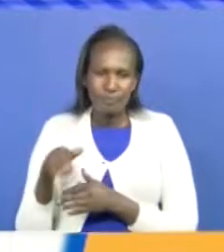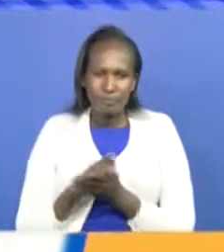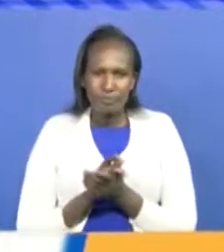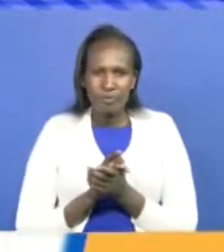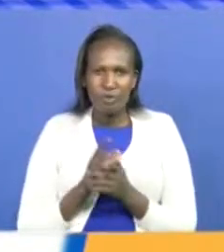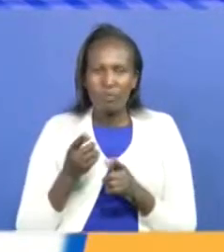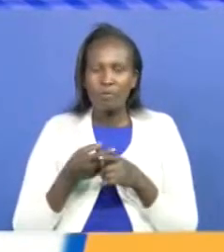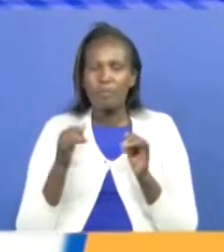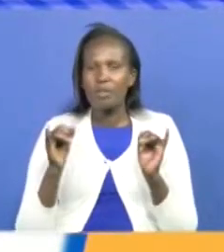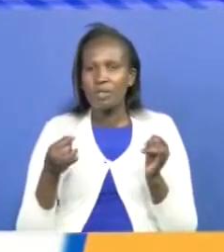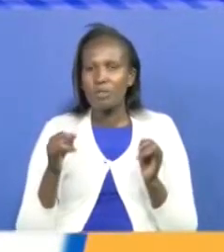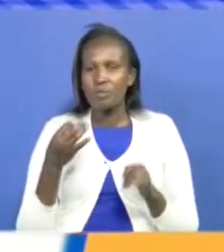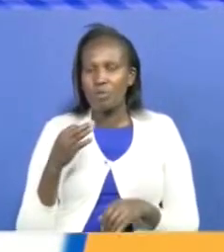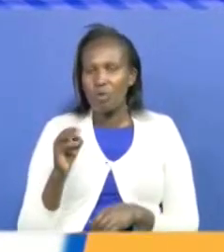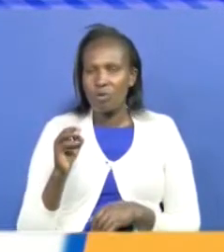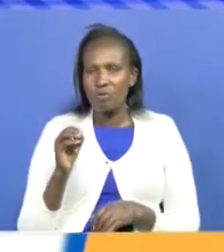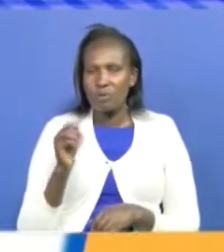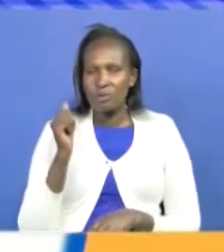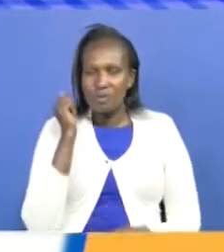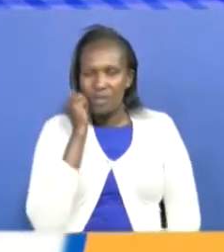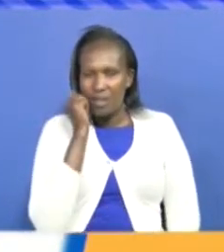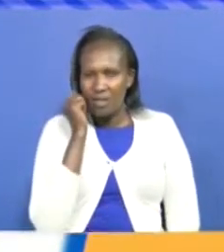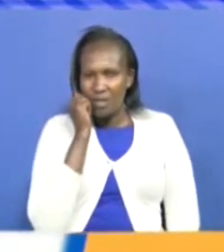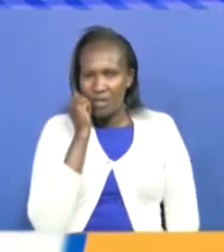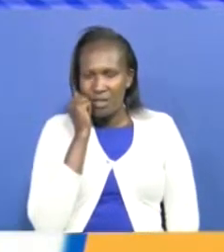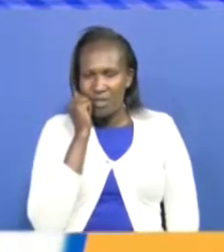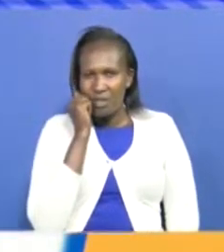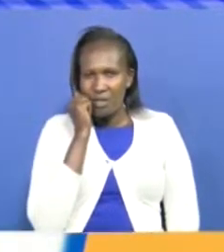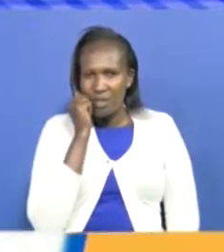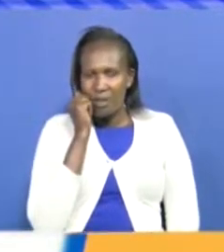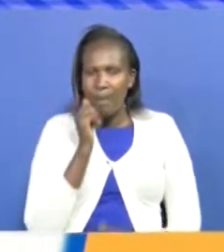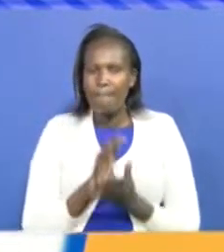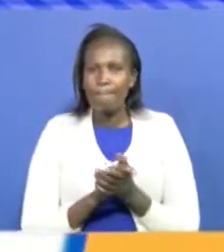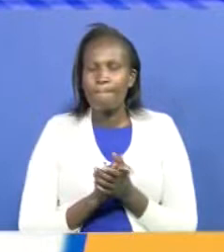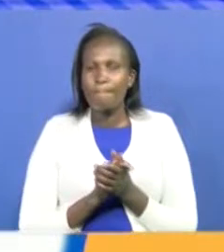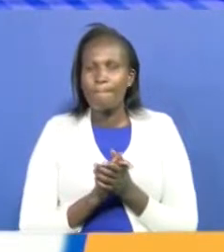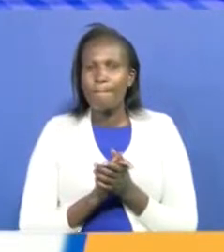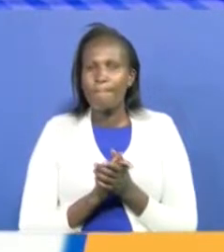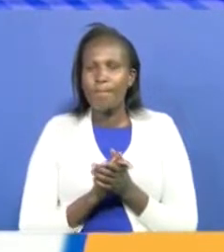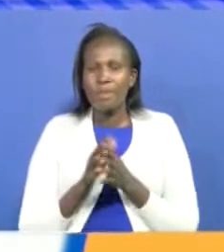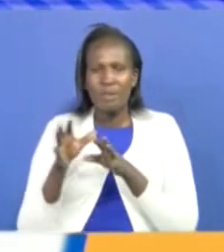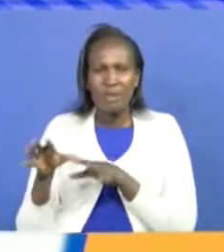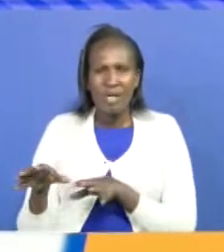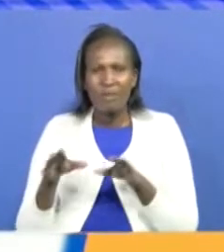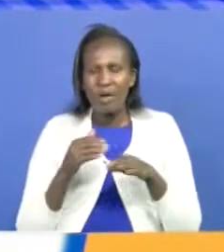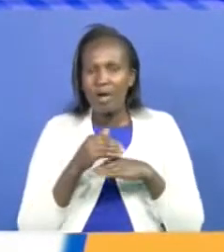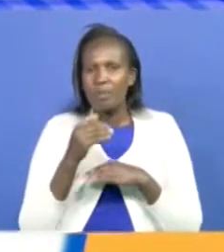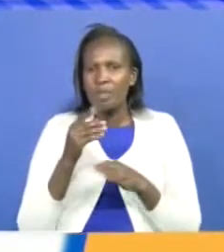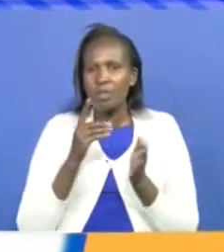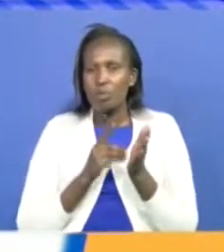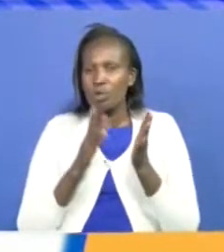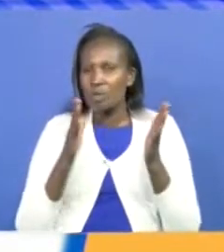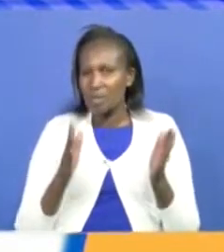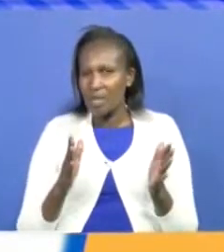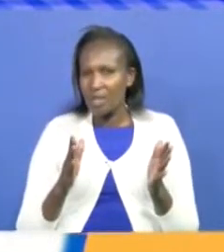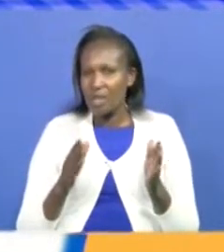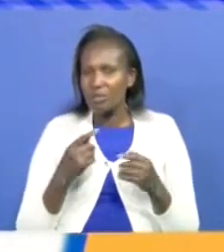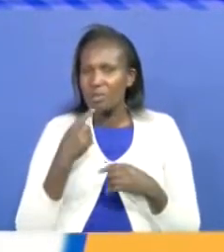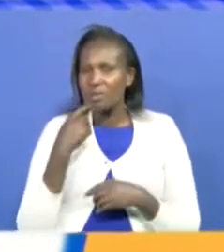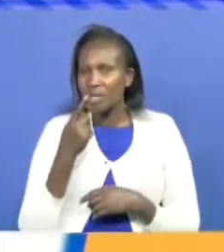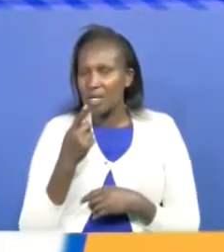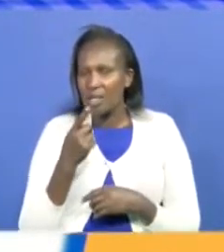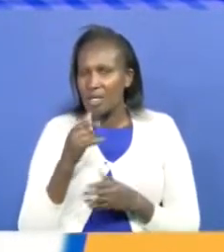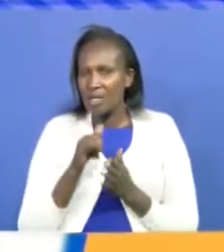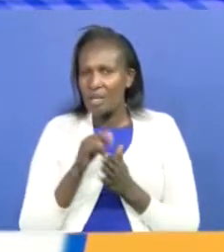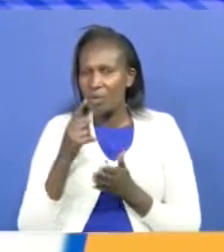Kwenye taarifa ya huzuni mtazamaji, mwathiriwa mmoja wa ajali ya barabarani anahangaika baada ya madaktari humu nchini kumwarifu kuwa jeraha